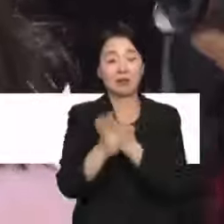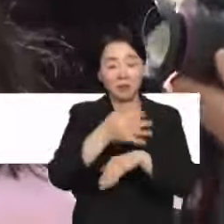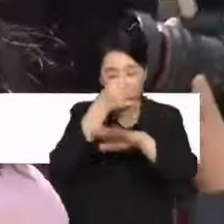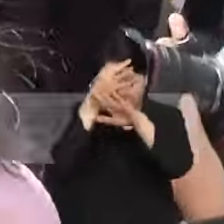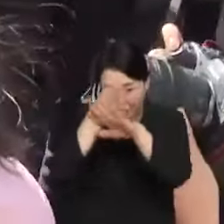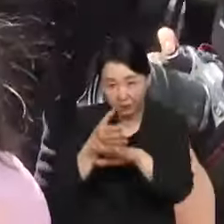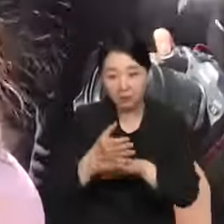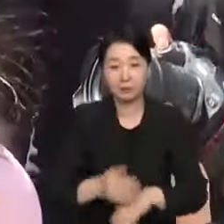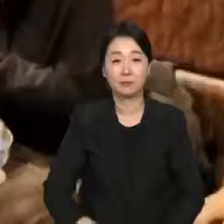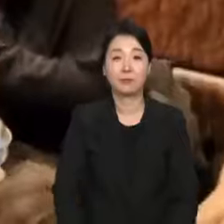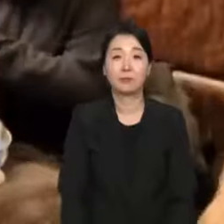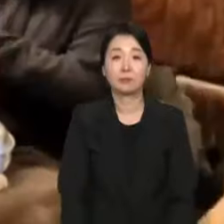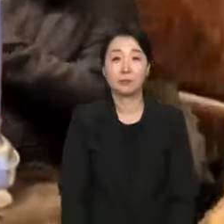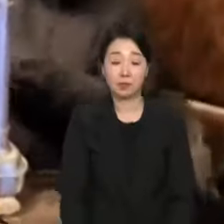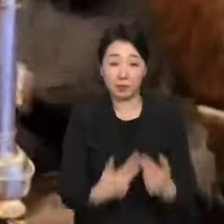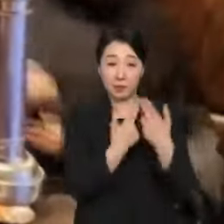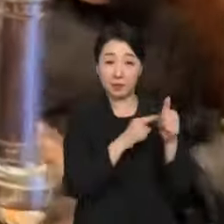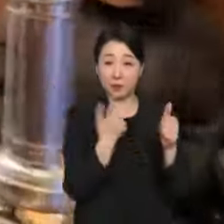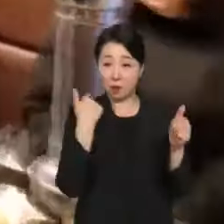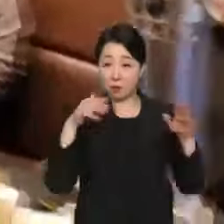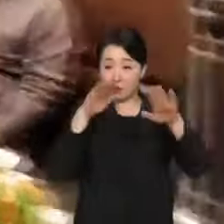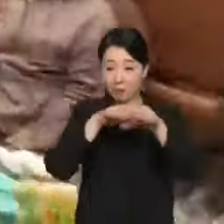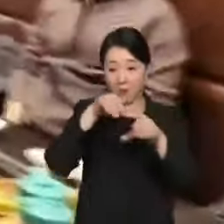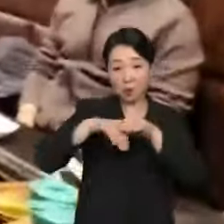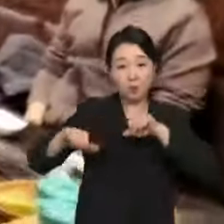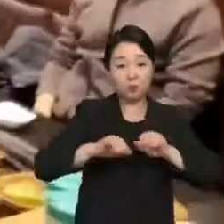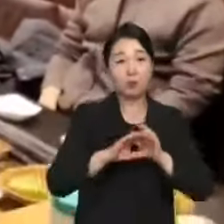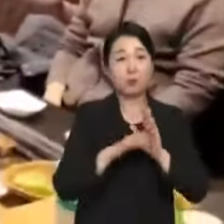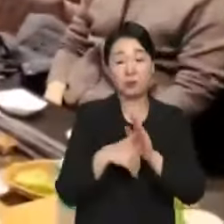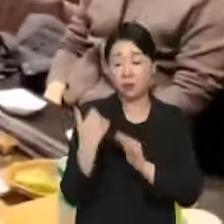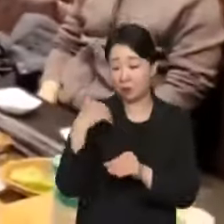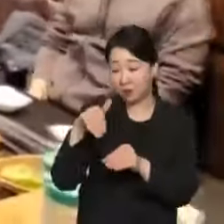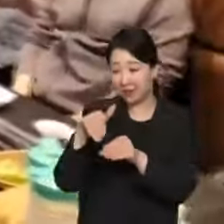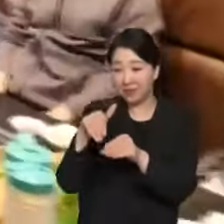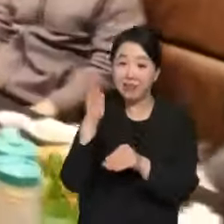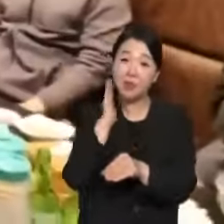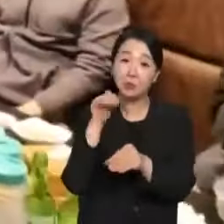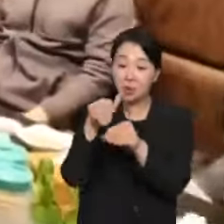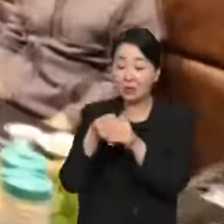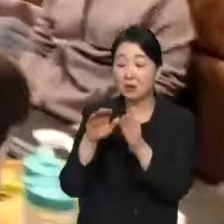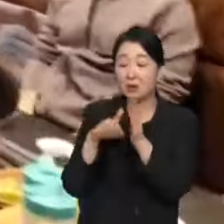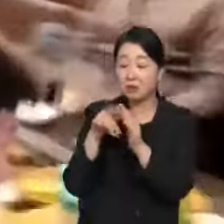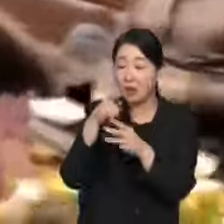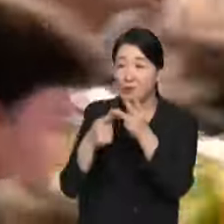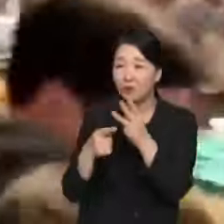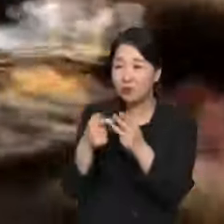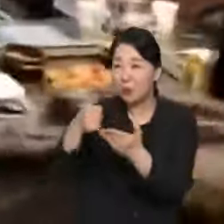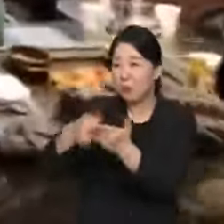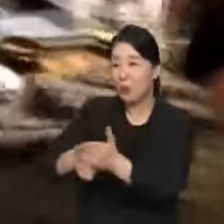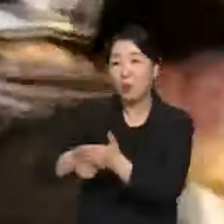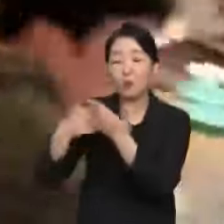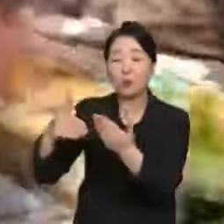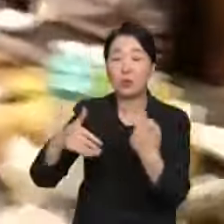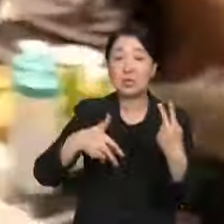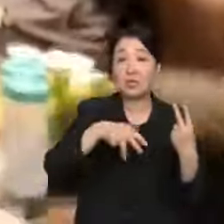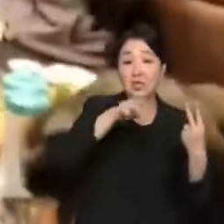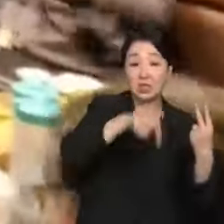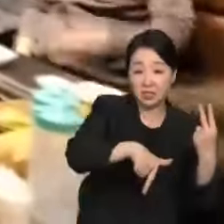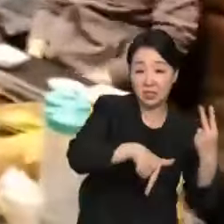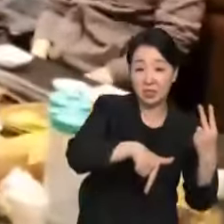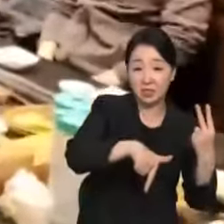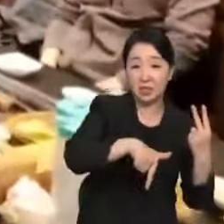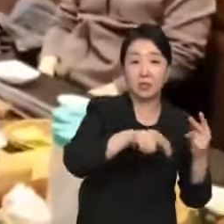사과했습니다. 이 대표는 어젯밤 선거운동 중 지난 대선 때 윤석열 후보에게 표를 준 사람을 칭하는 이찍이란